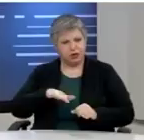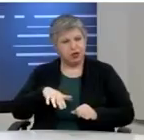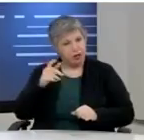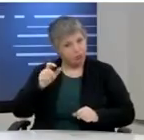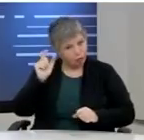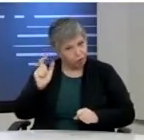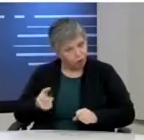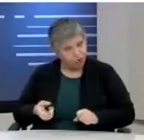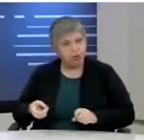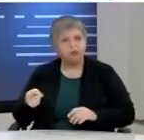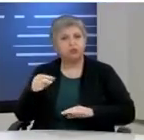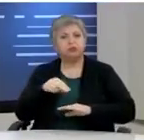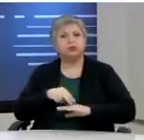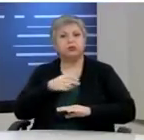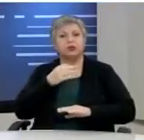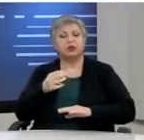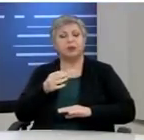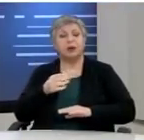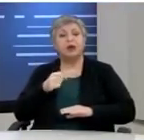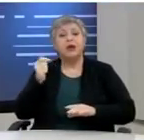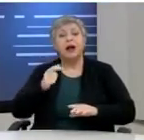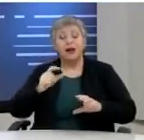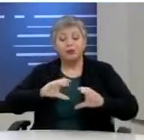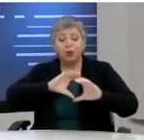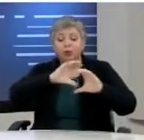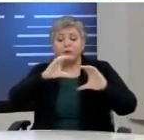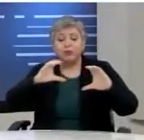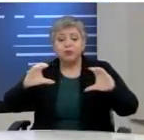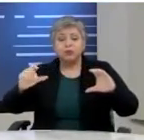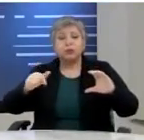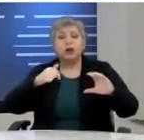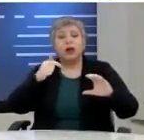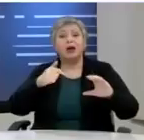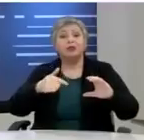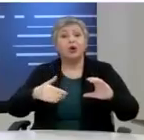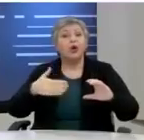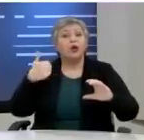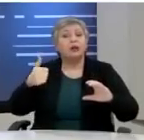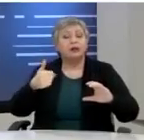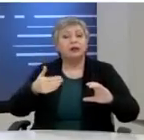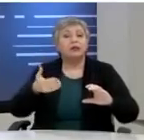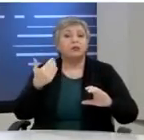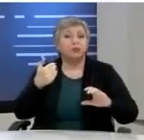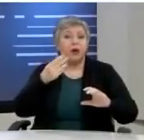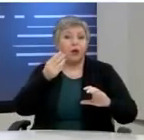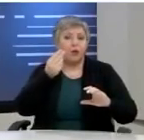του, το μεγαλύτερο μέρος της οποίας βρίσκεται εκτός συνόρων της πρώην Ιουγκοσλαβικής Δημοκρατίας της Μακεδονίας, εξού και το όνομα,